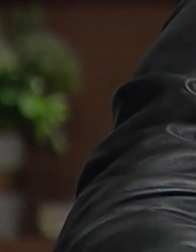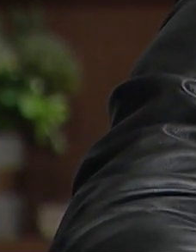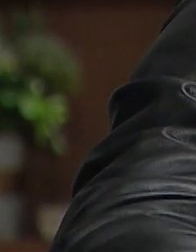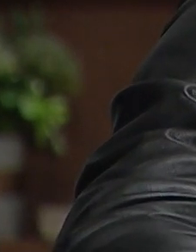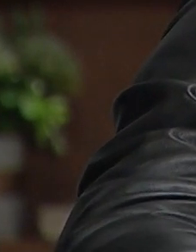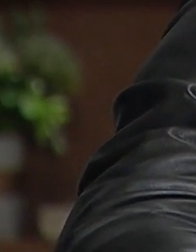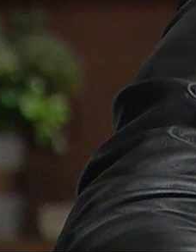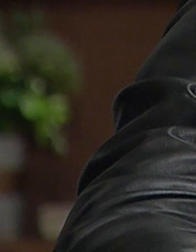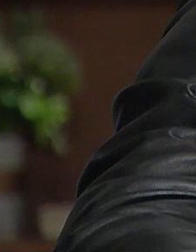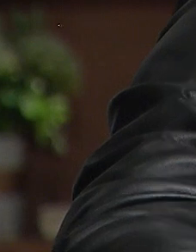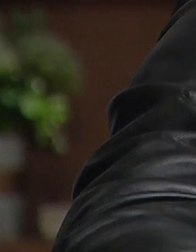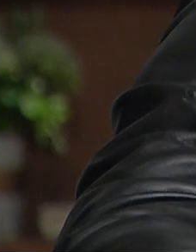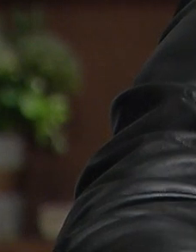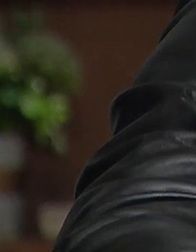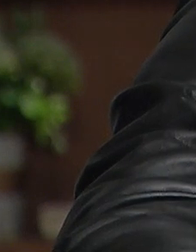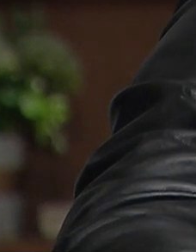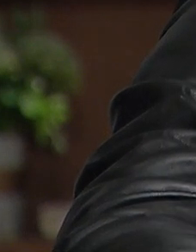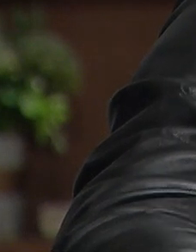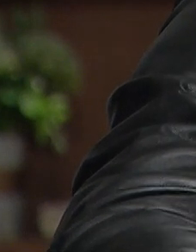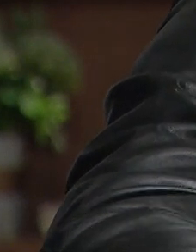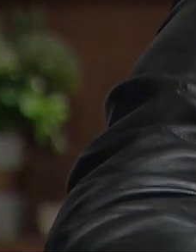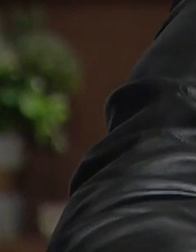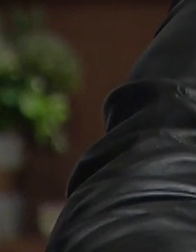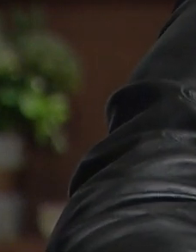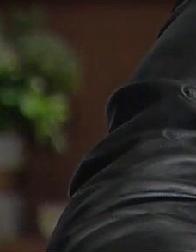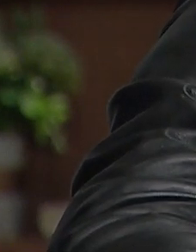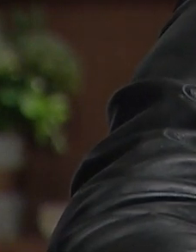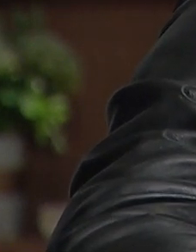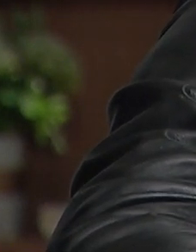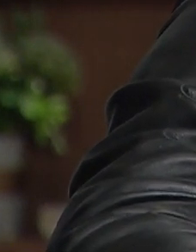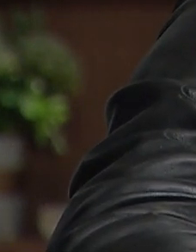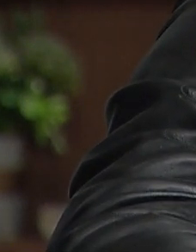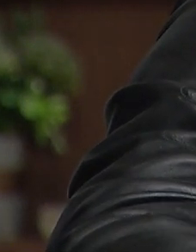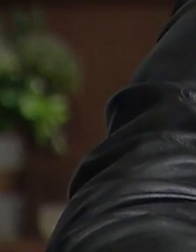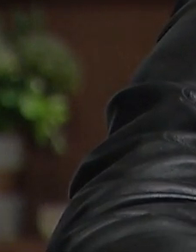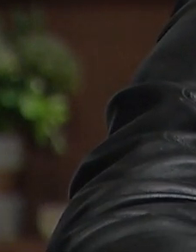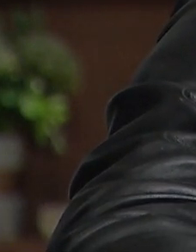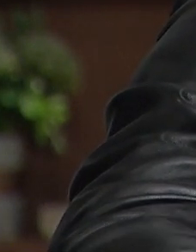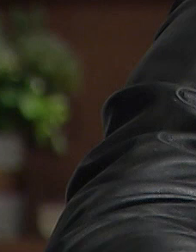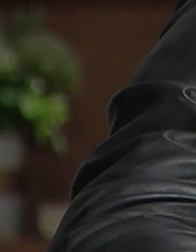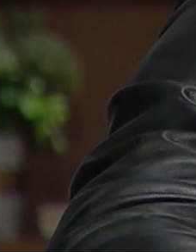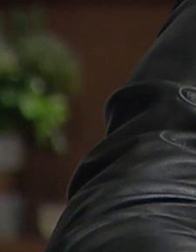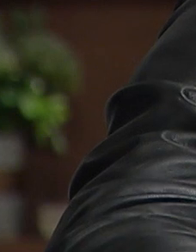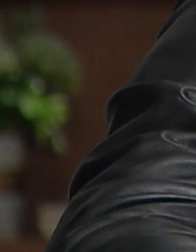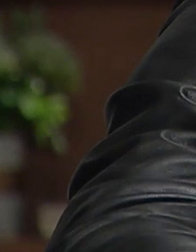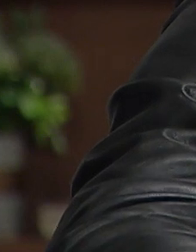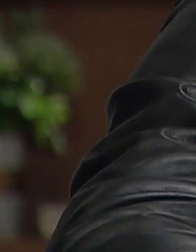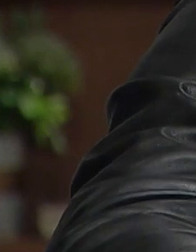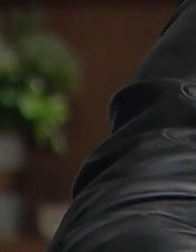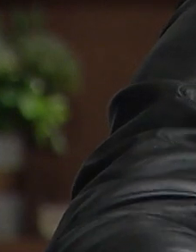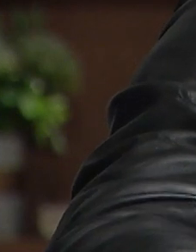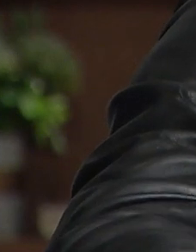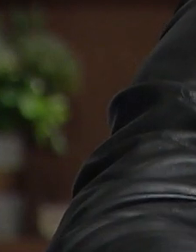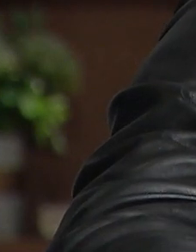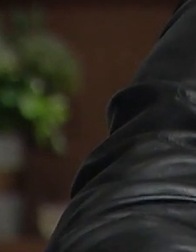خدمة مصر وشعبها إن هذا الوطن العزيز هو وطني